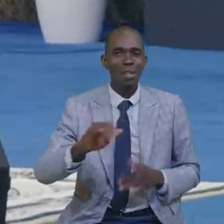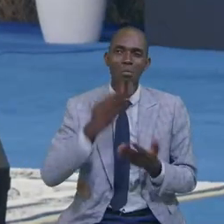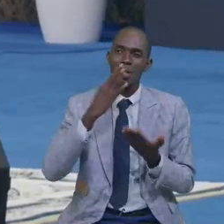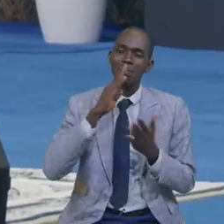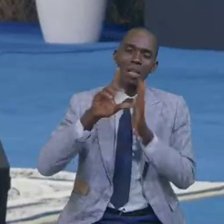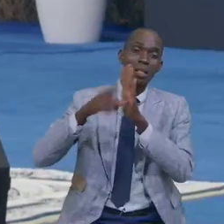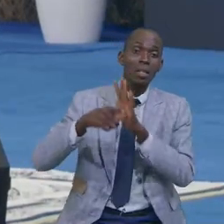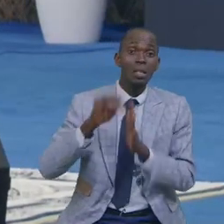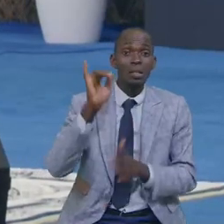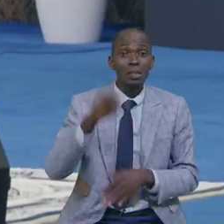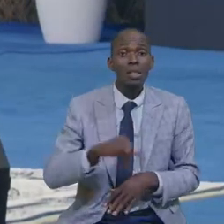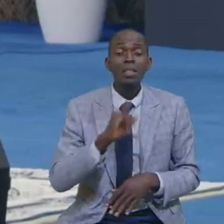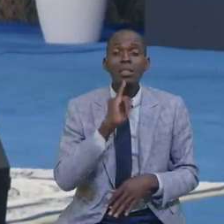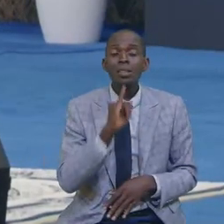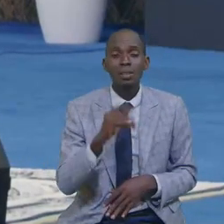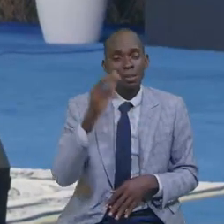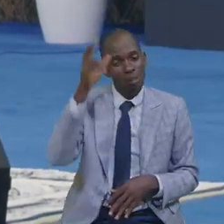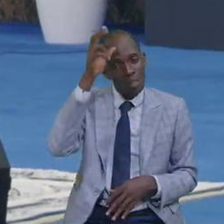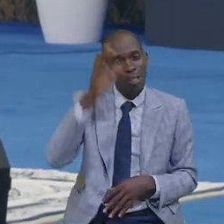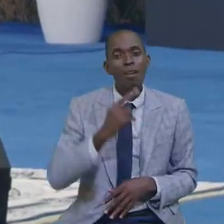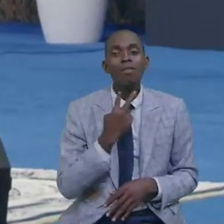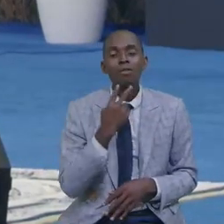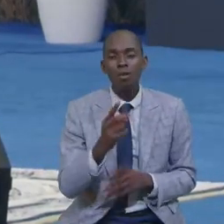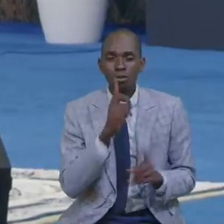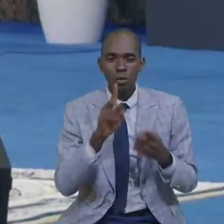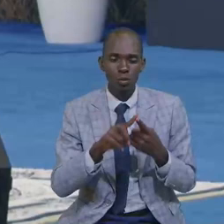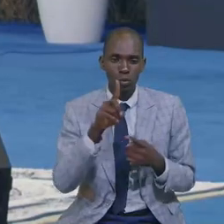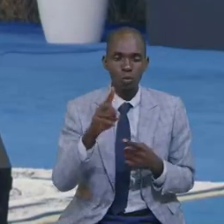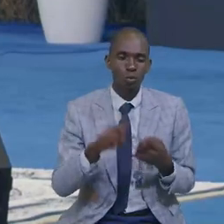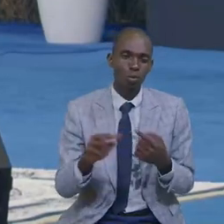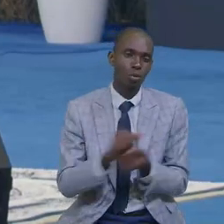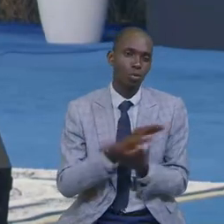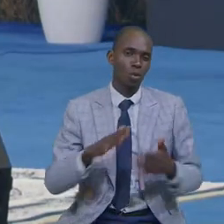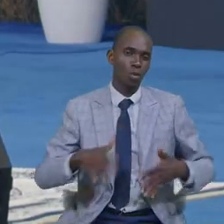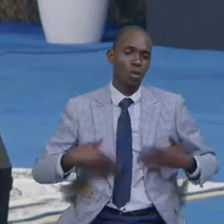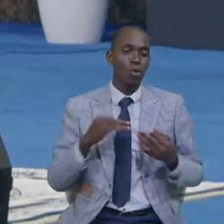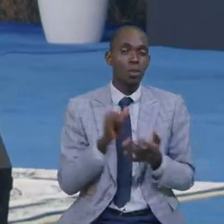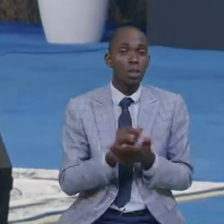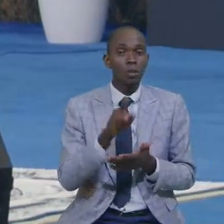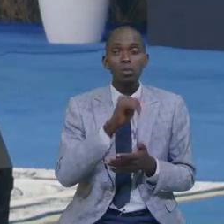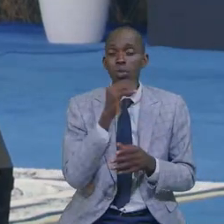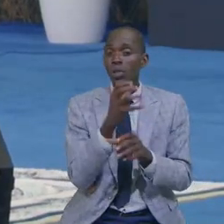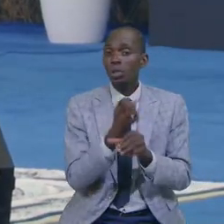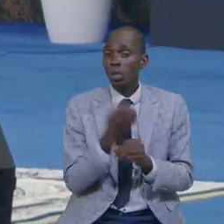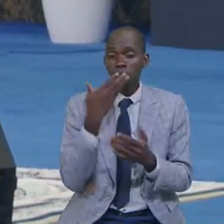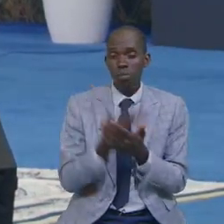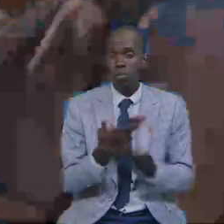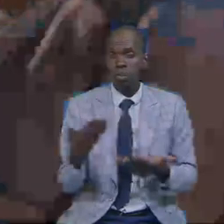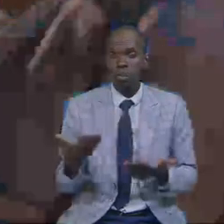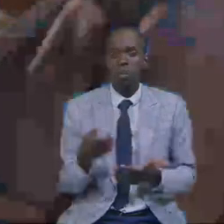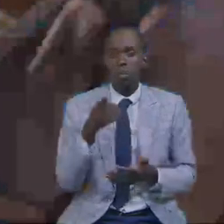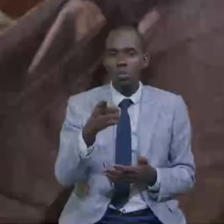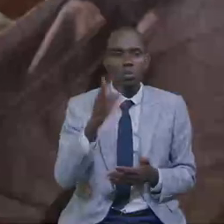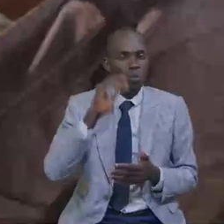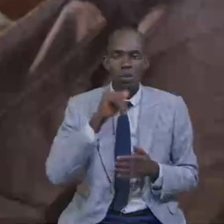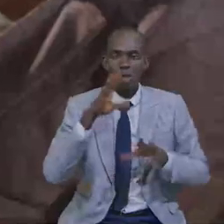vas te sauver ça c'est Satan ça c'est Satan il veut détruit ta vie pour que le bonheur ne vienne pas à toi tu ne vas pas